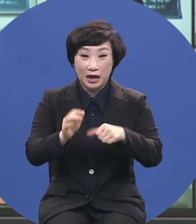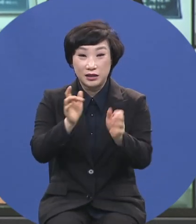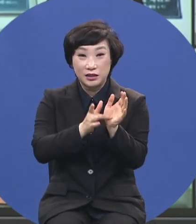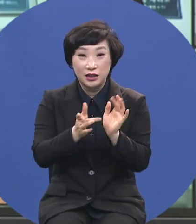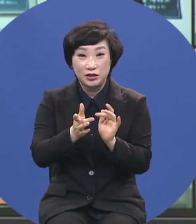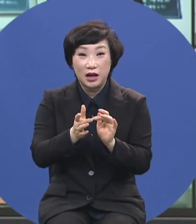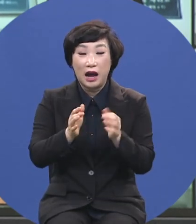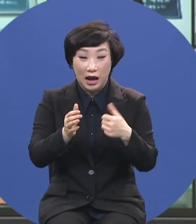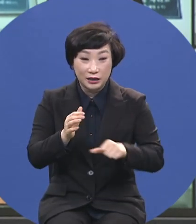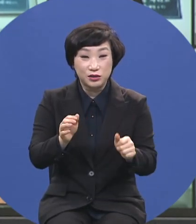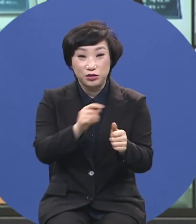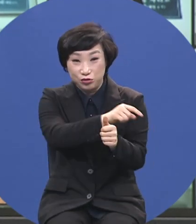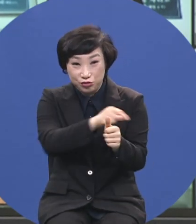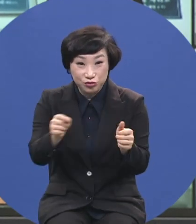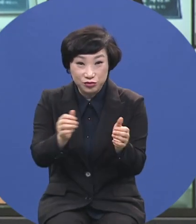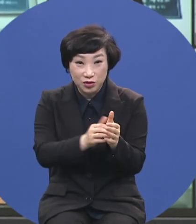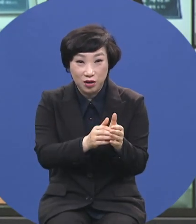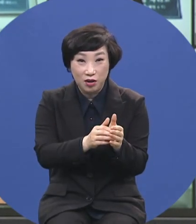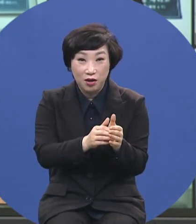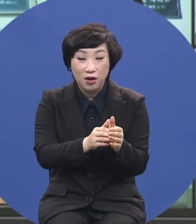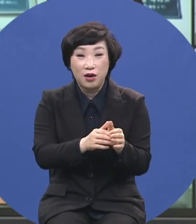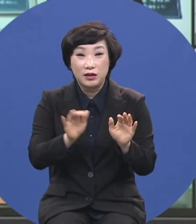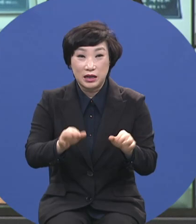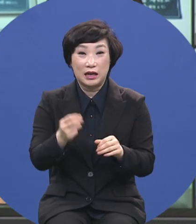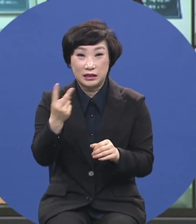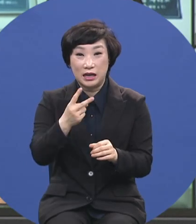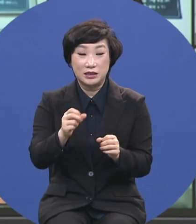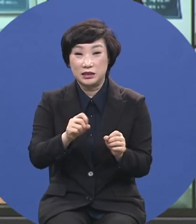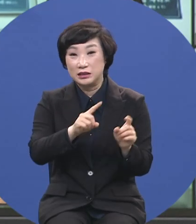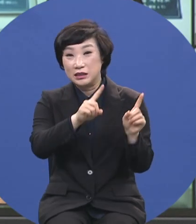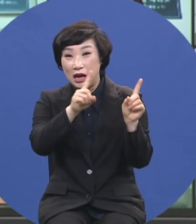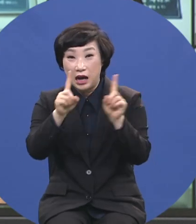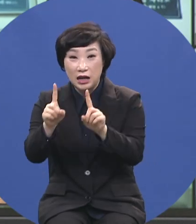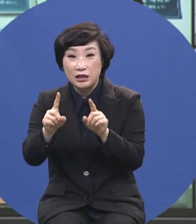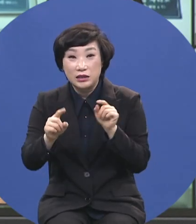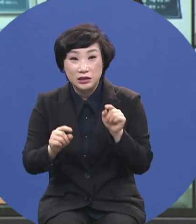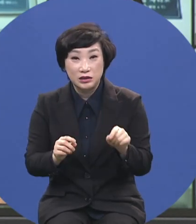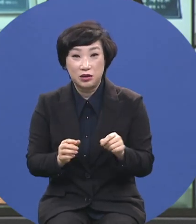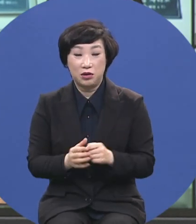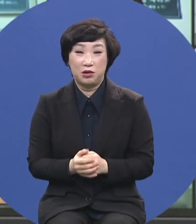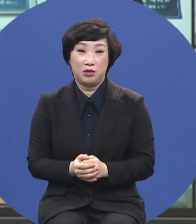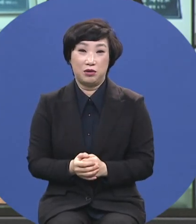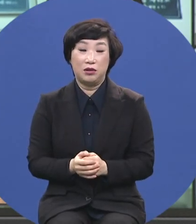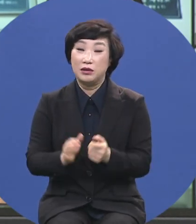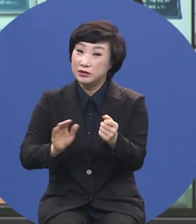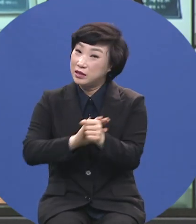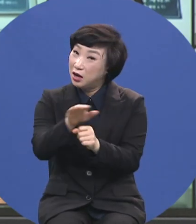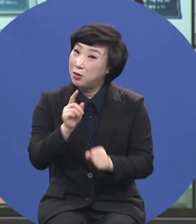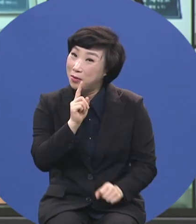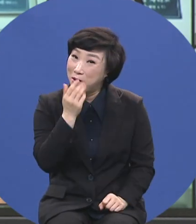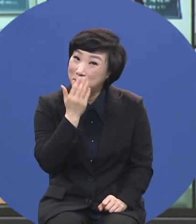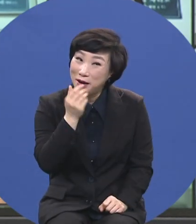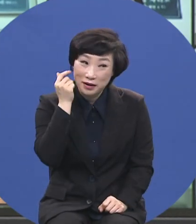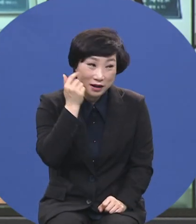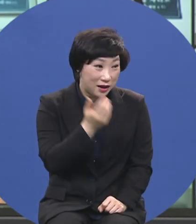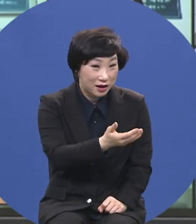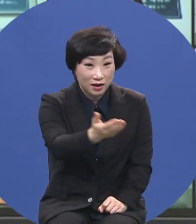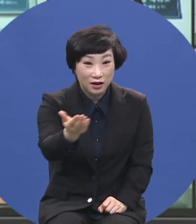아들을 죽여서 다시 살리는 것을 사랑이라 할 수